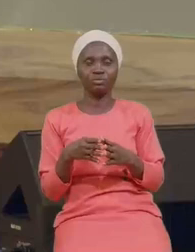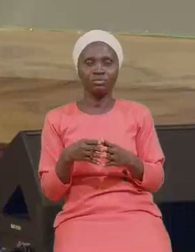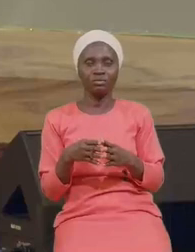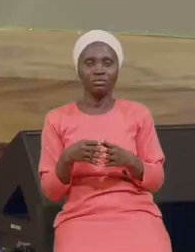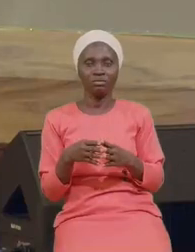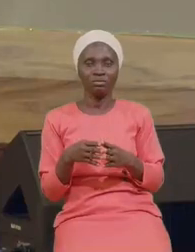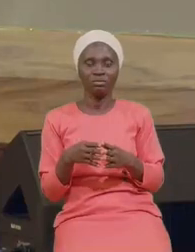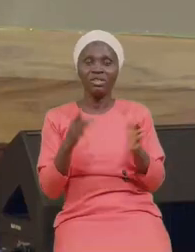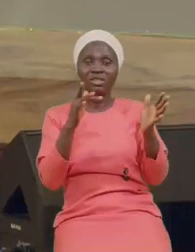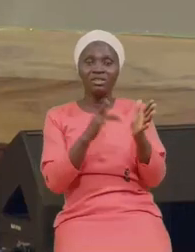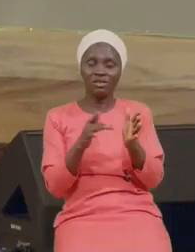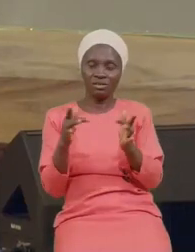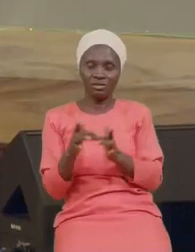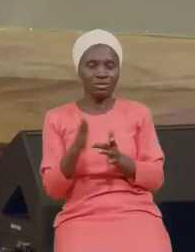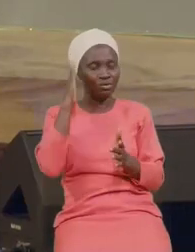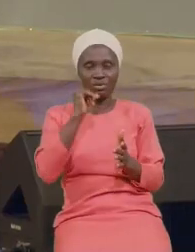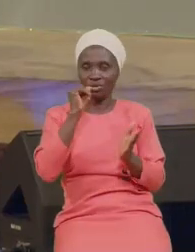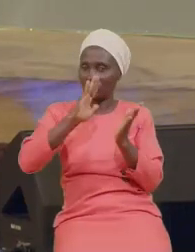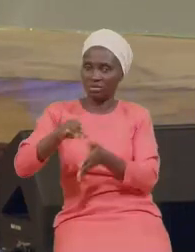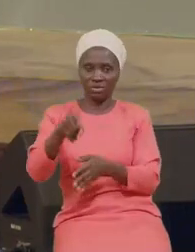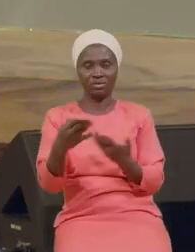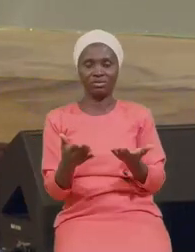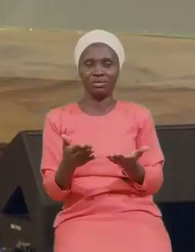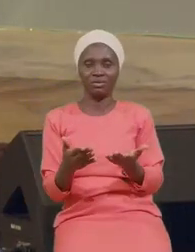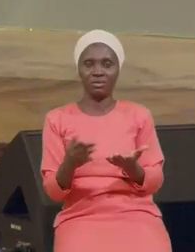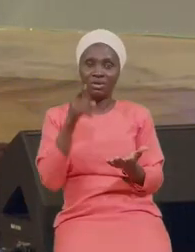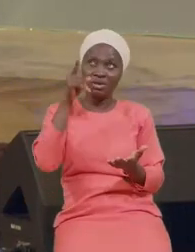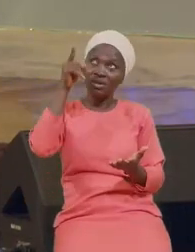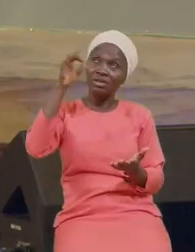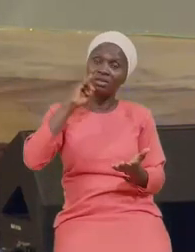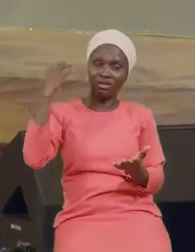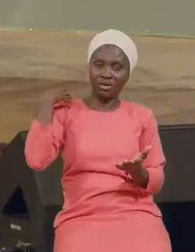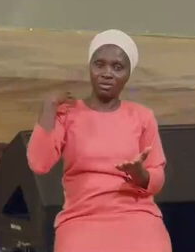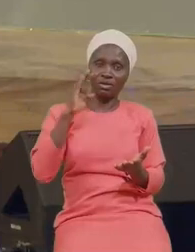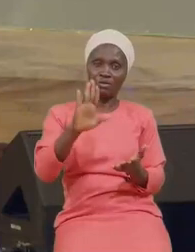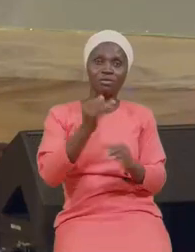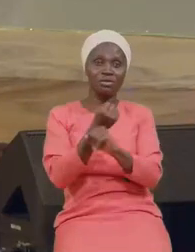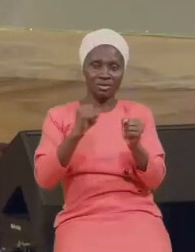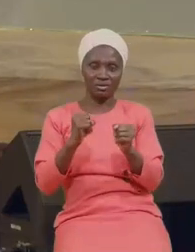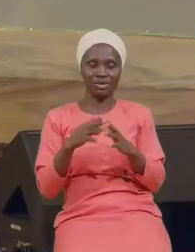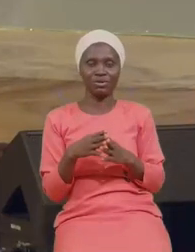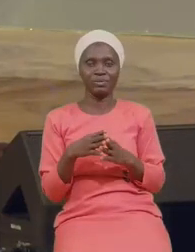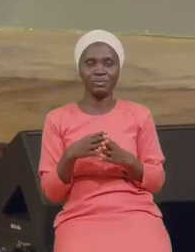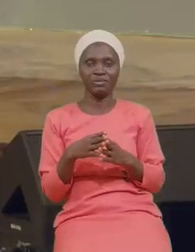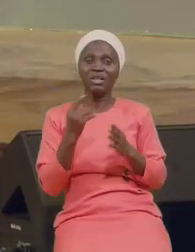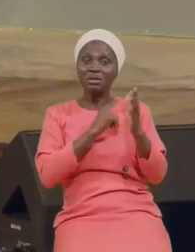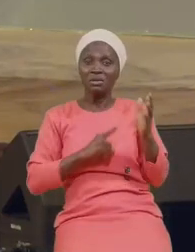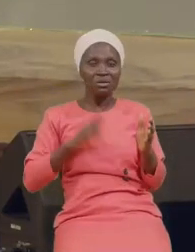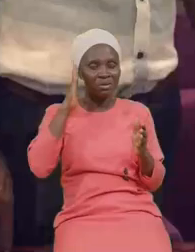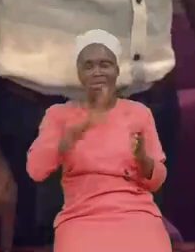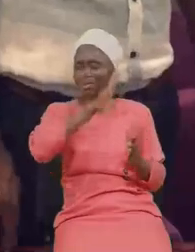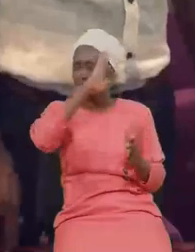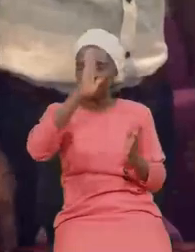Jésus ne va pas te délaisser il est le prince de notre salut le Seigneur ne va pas de